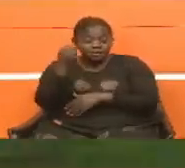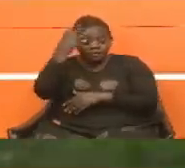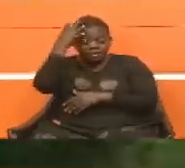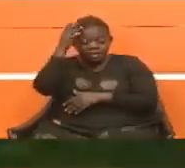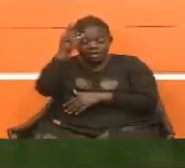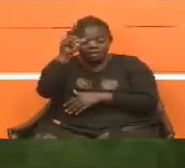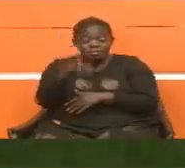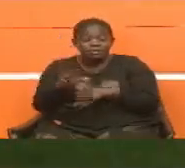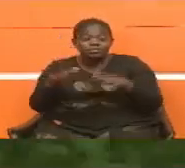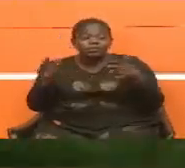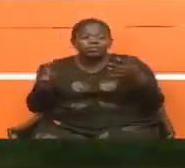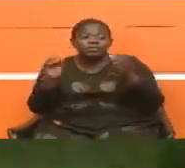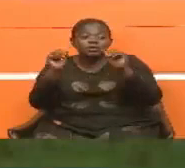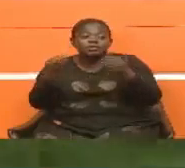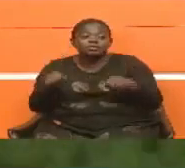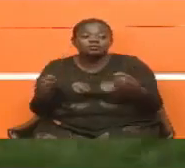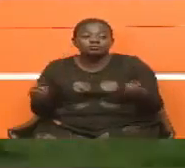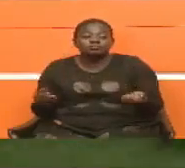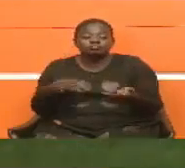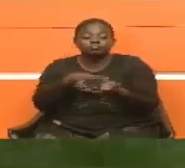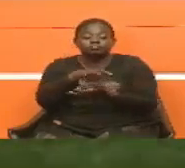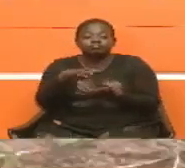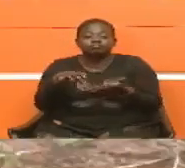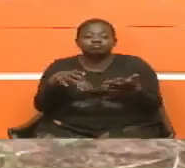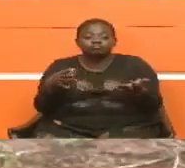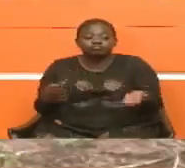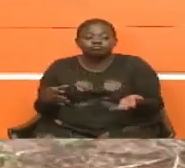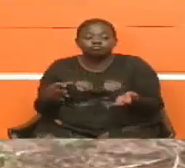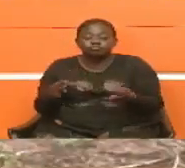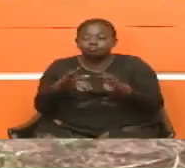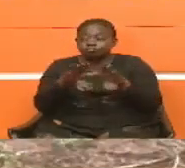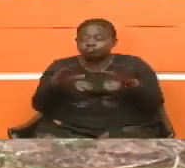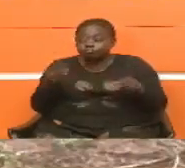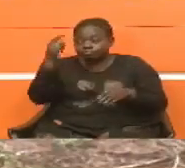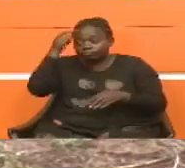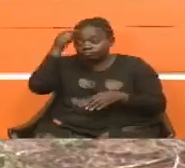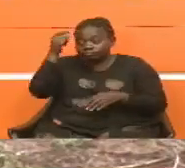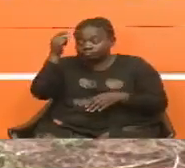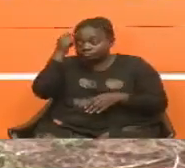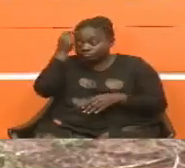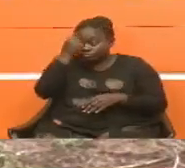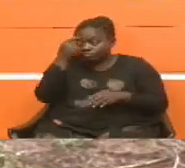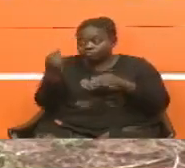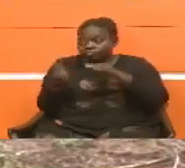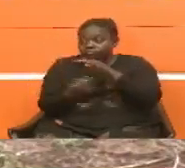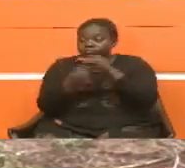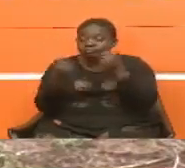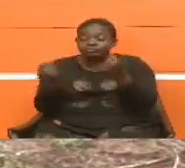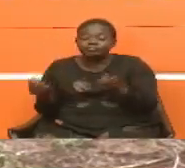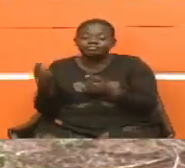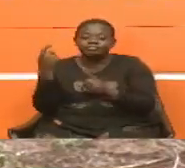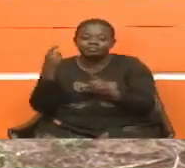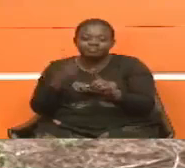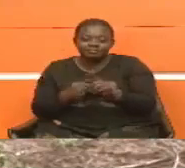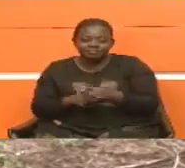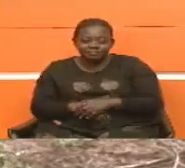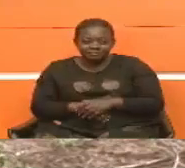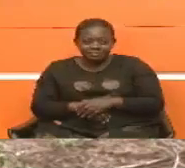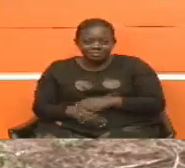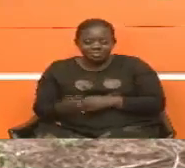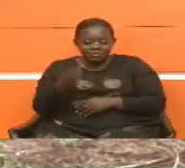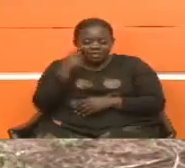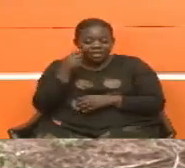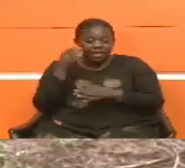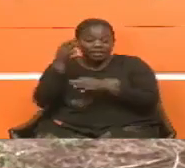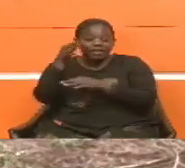engeri gyeyinza okujja okukolana n'ettaka lya gavumenti. Embeera eno efuukidde ekizibu. Ndengedde mu